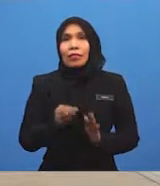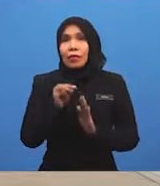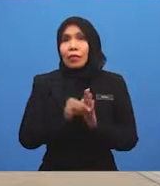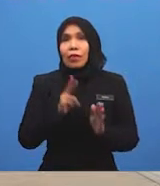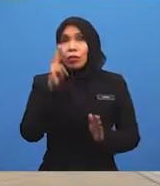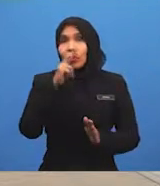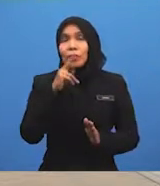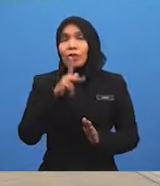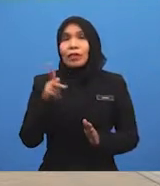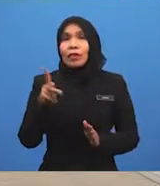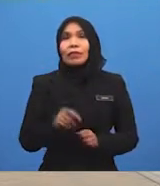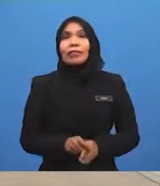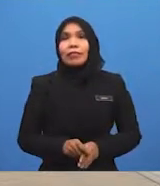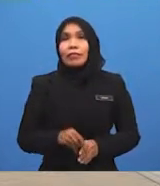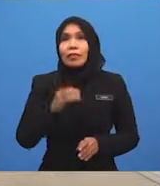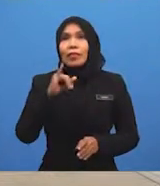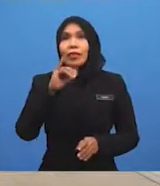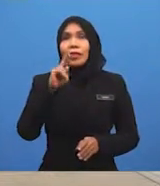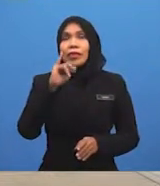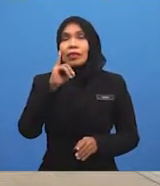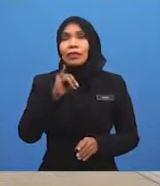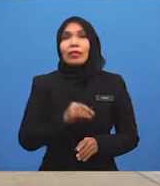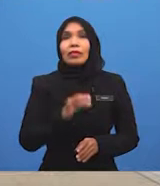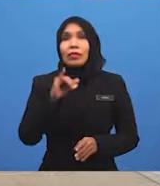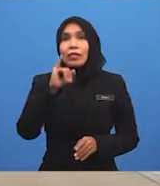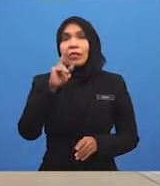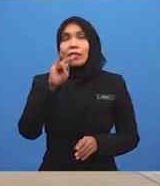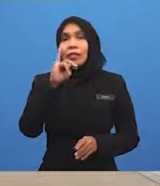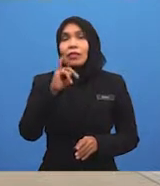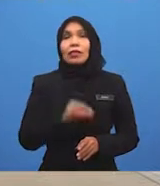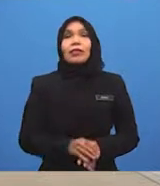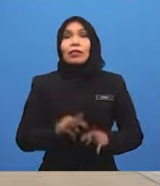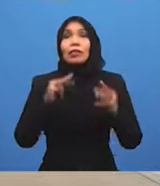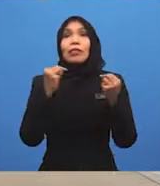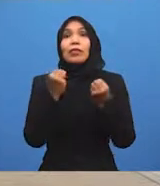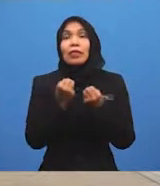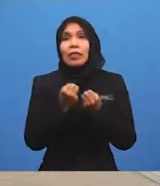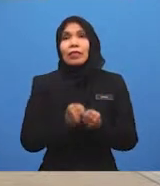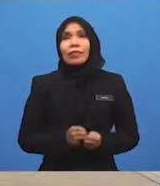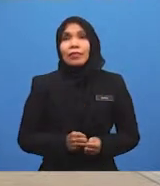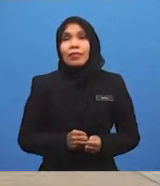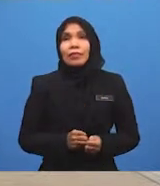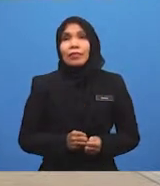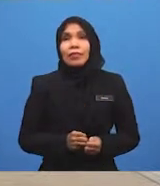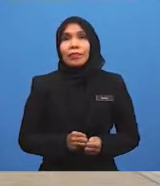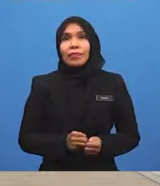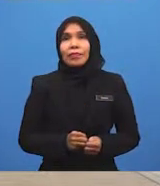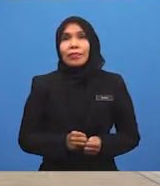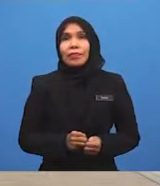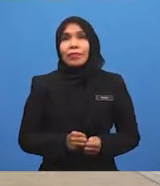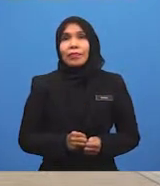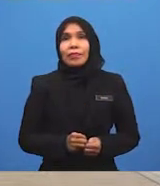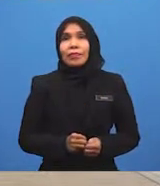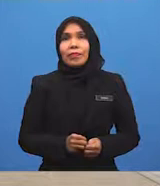yang berkualiti. Semangat kejiranan dapat memainkan peranan yang amat penting